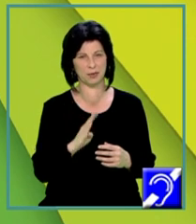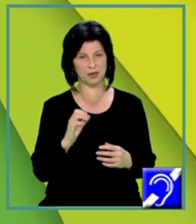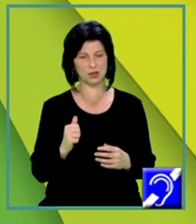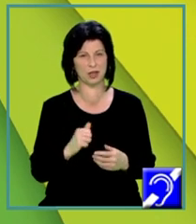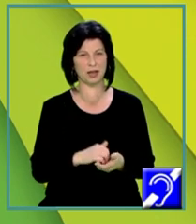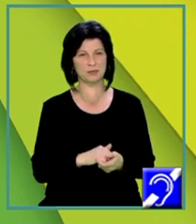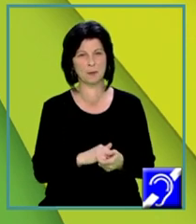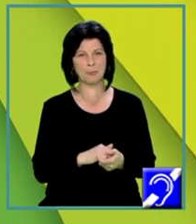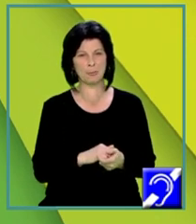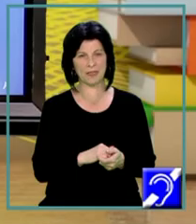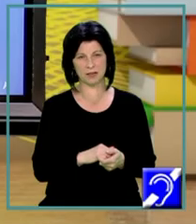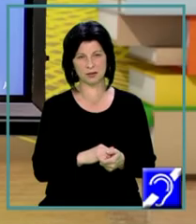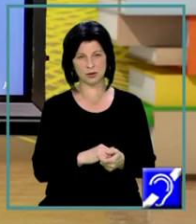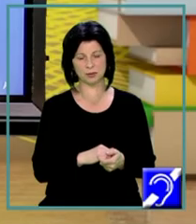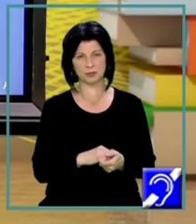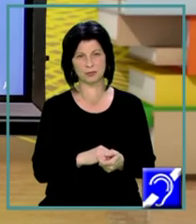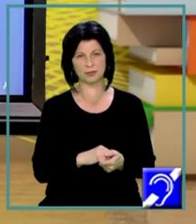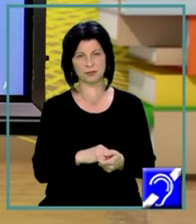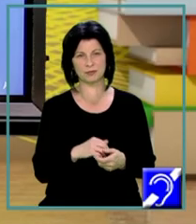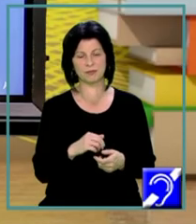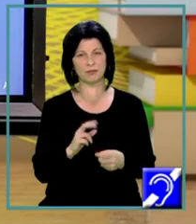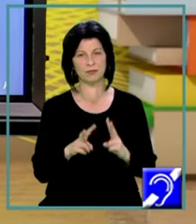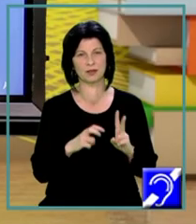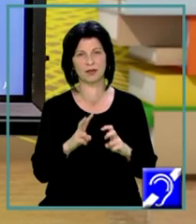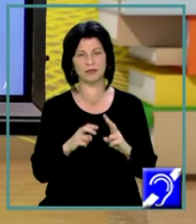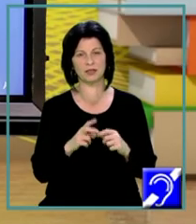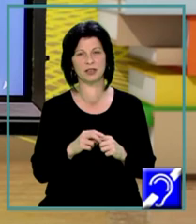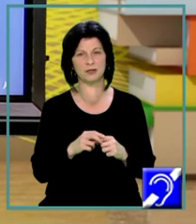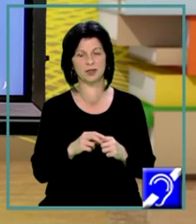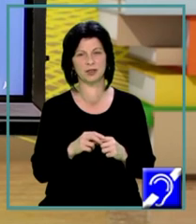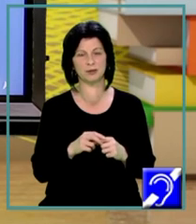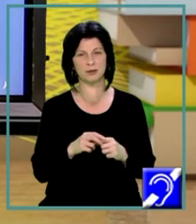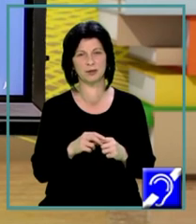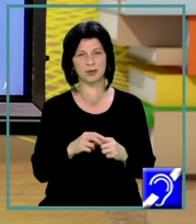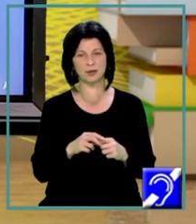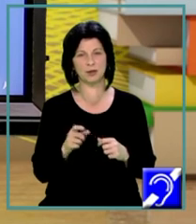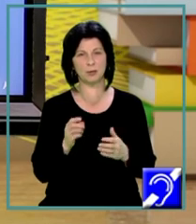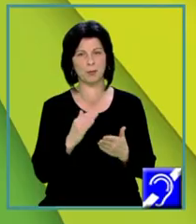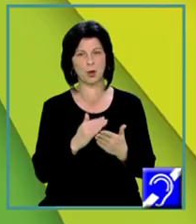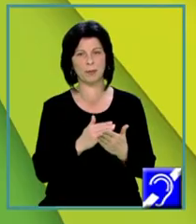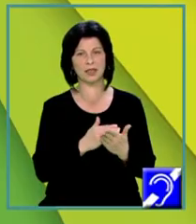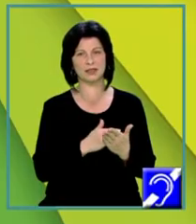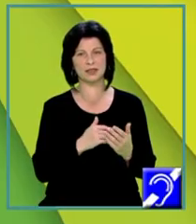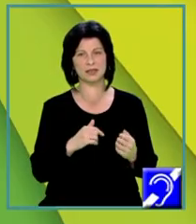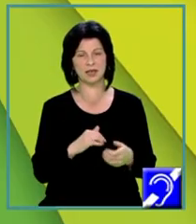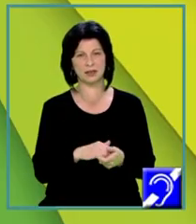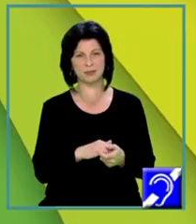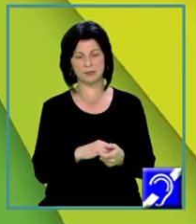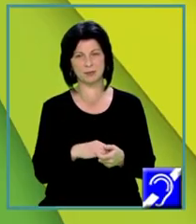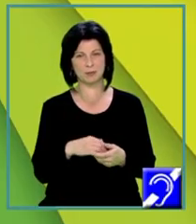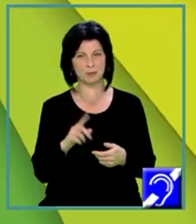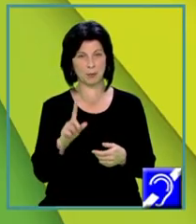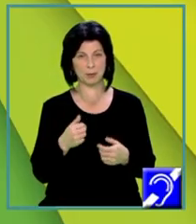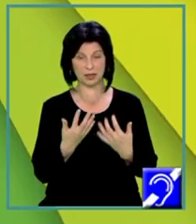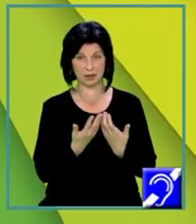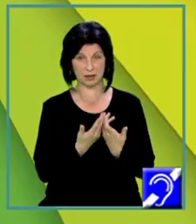doi Este înmulțit cu B a verifica imediat proprietățile de zi tu nu plus 2 prin calcul IV de Zet